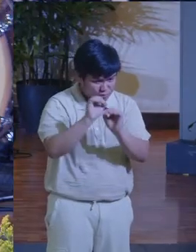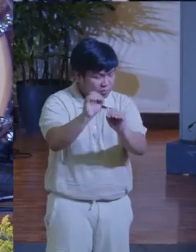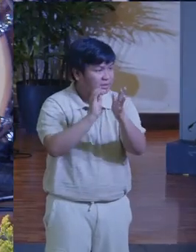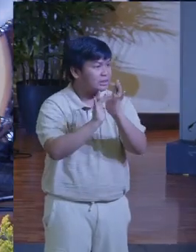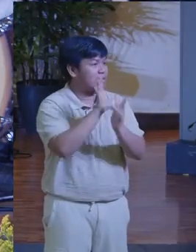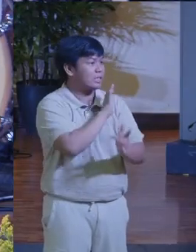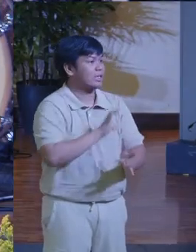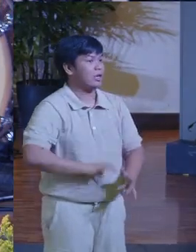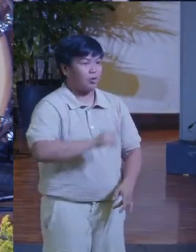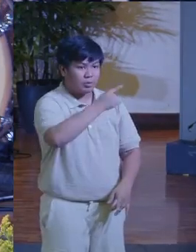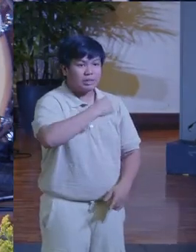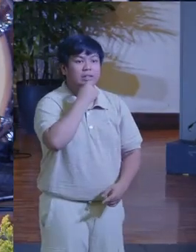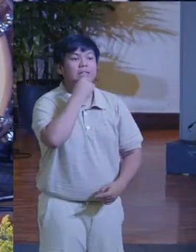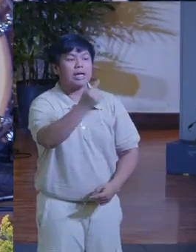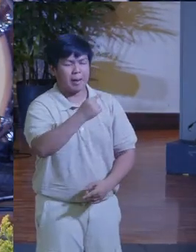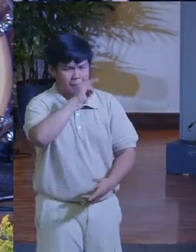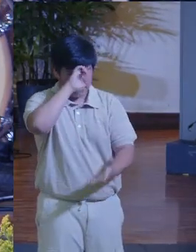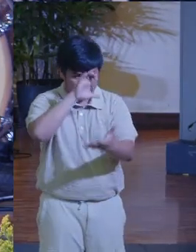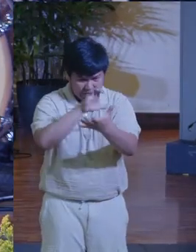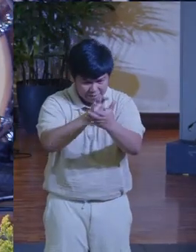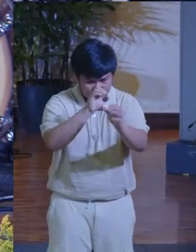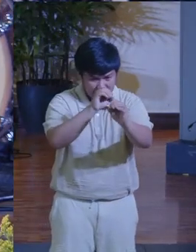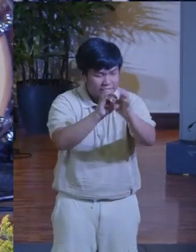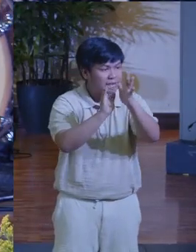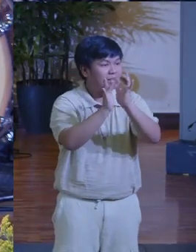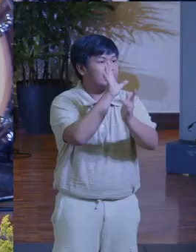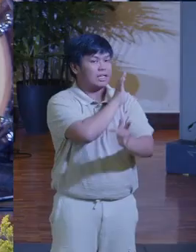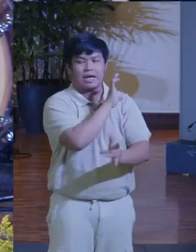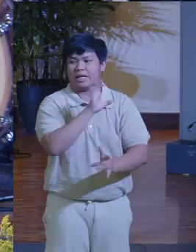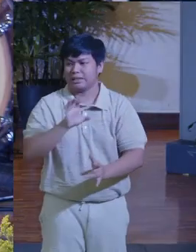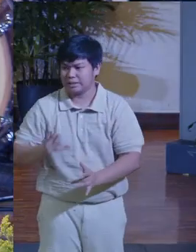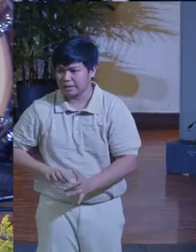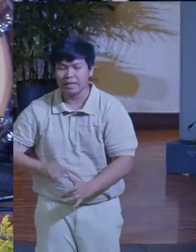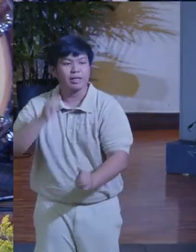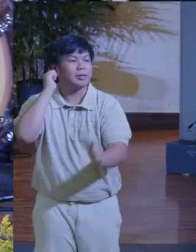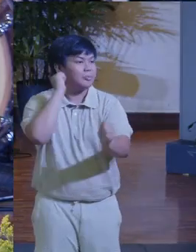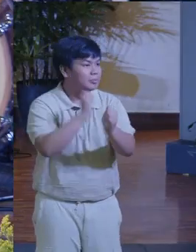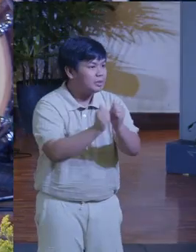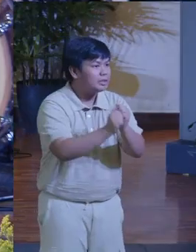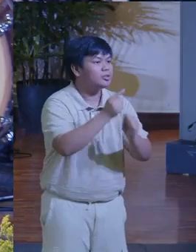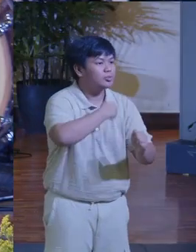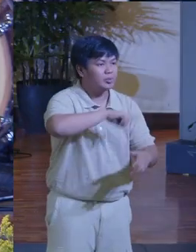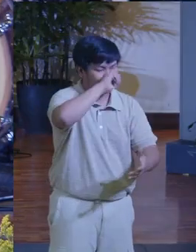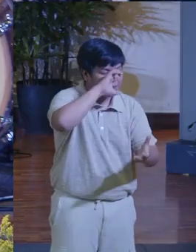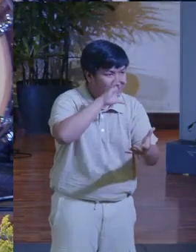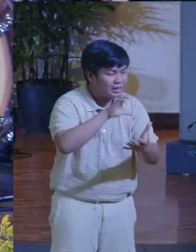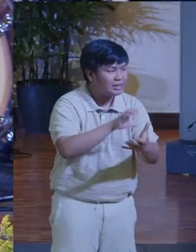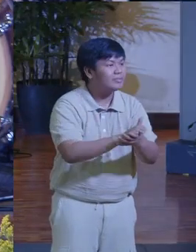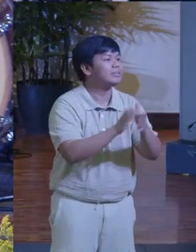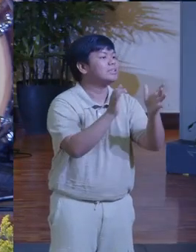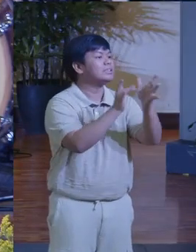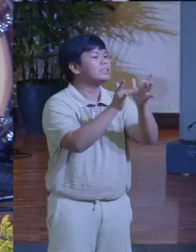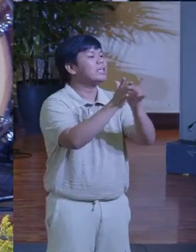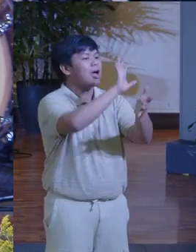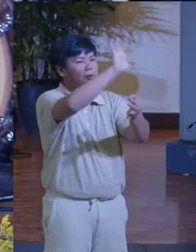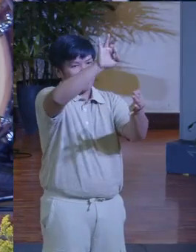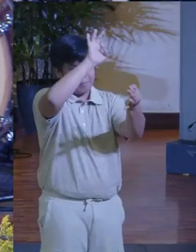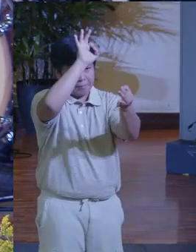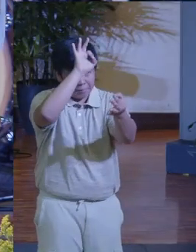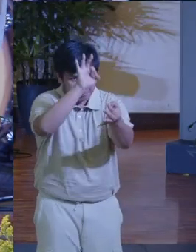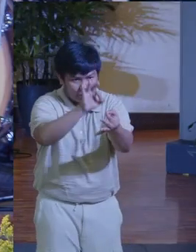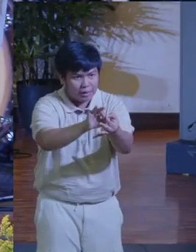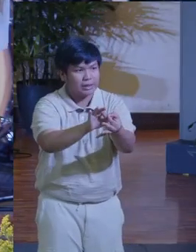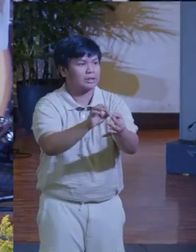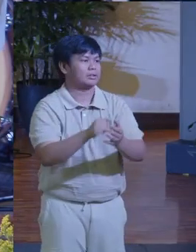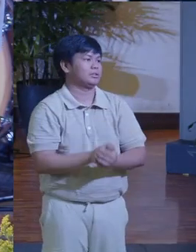natin, we believe in Christ. Yan po ang ating pinaniniwalaan. Na siya ay gumawa ng